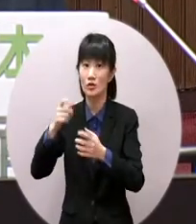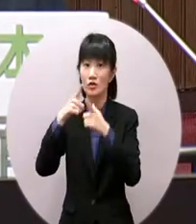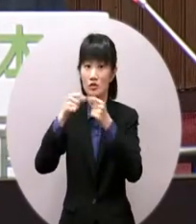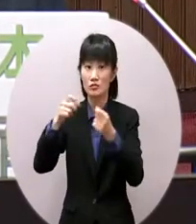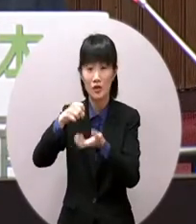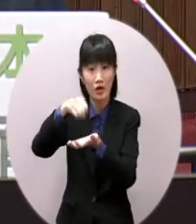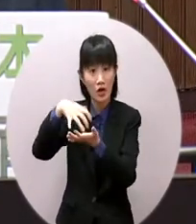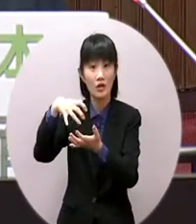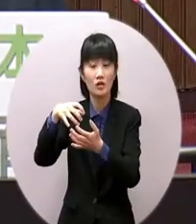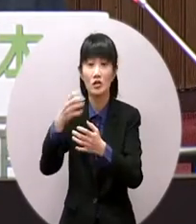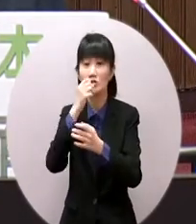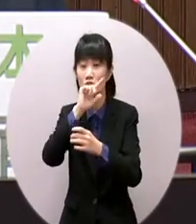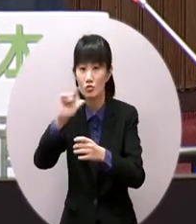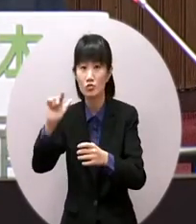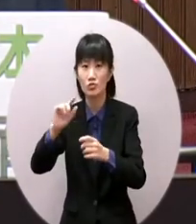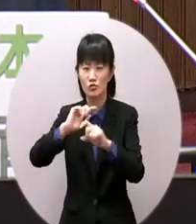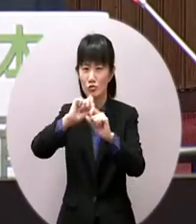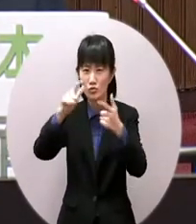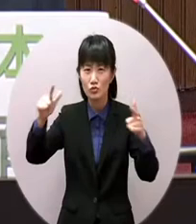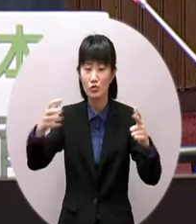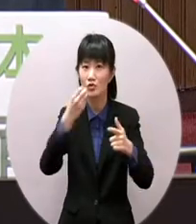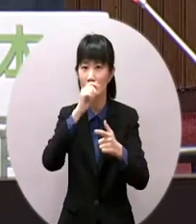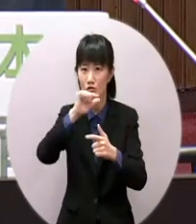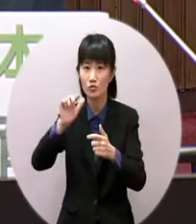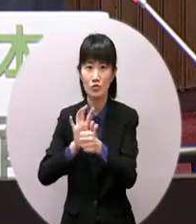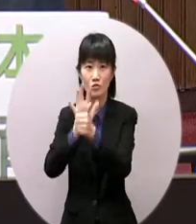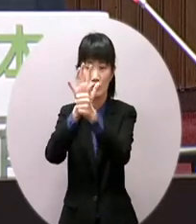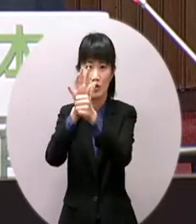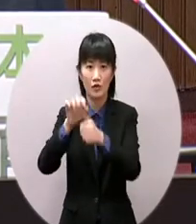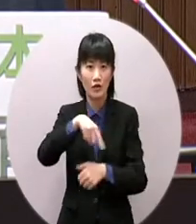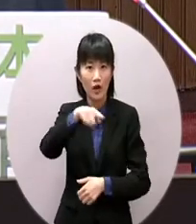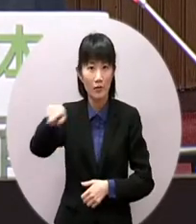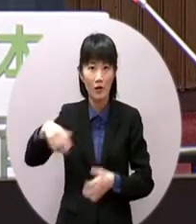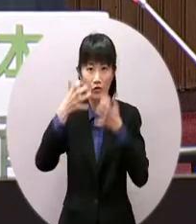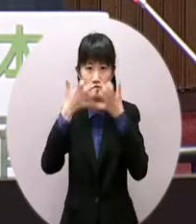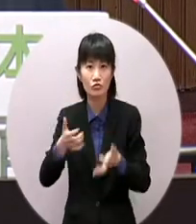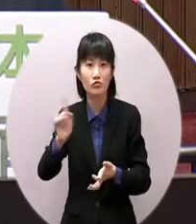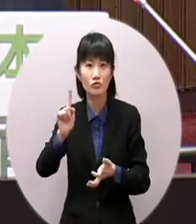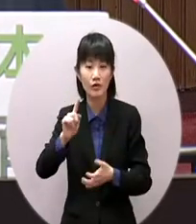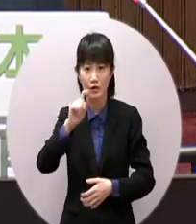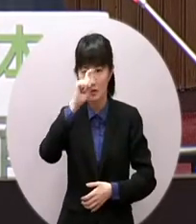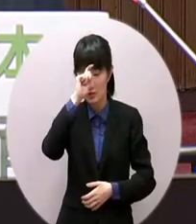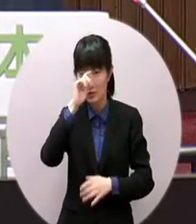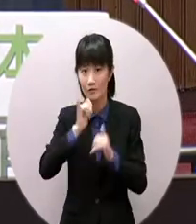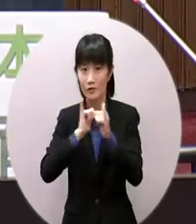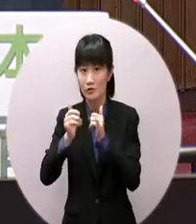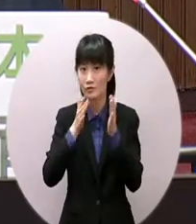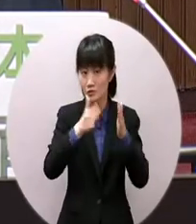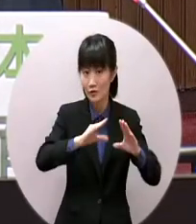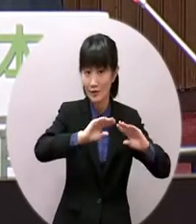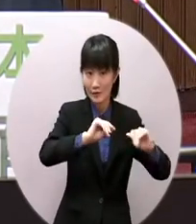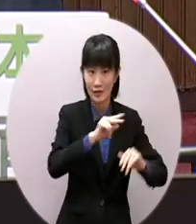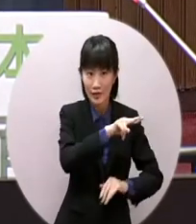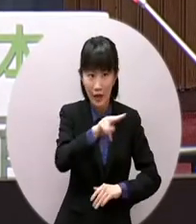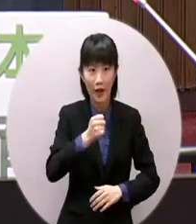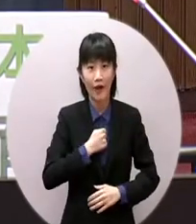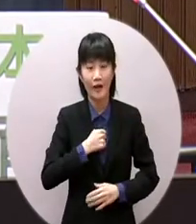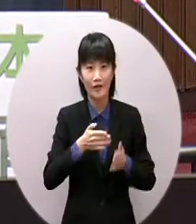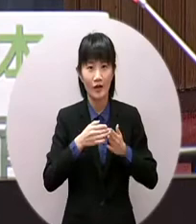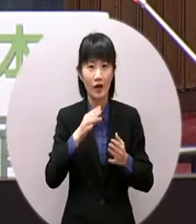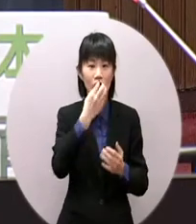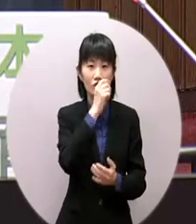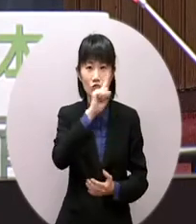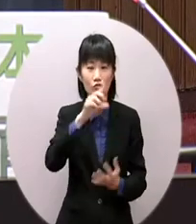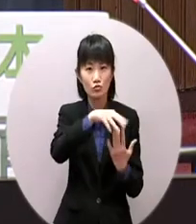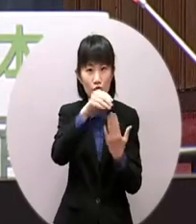推广，他们都很有意识的希望去促进国人对于地域的认同，对于饮食的选择，这个